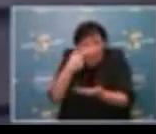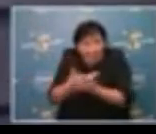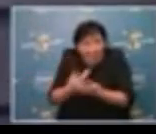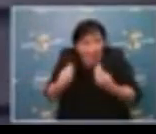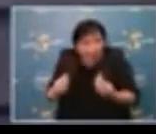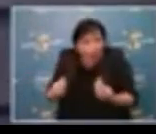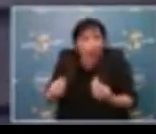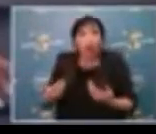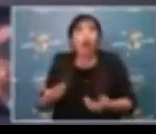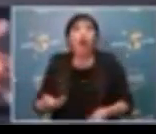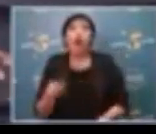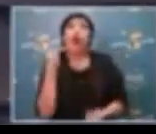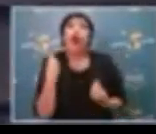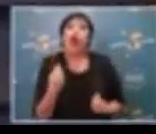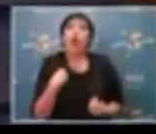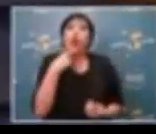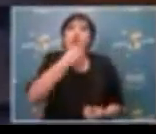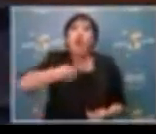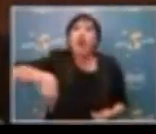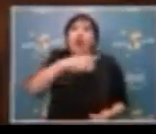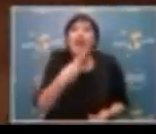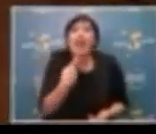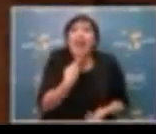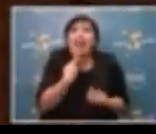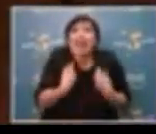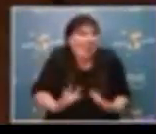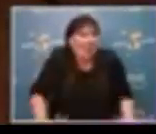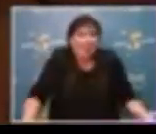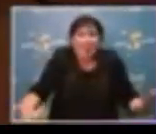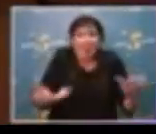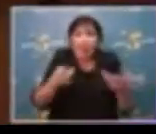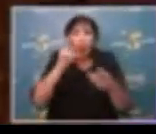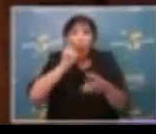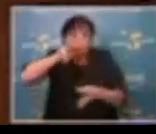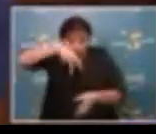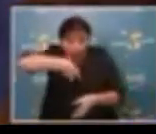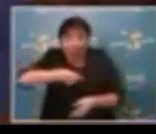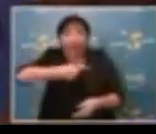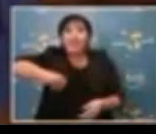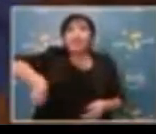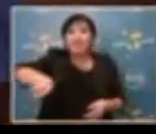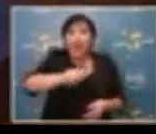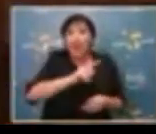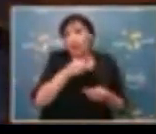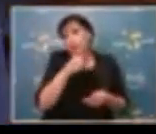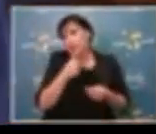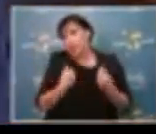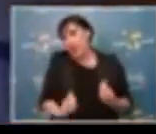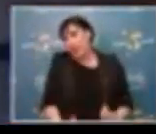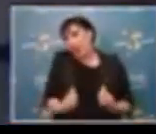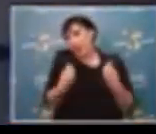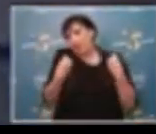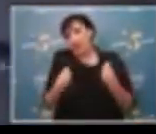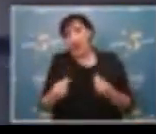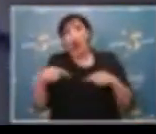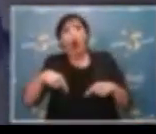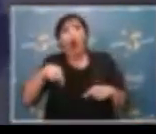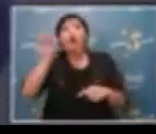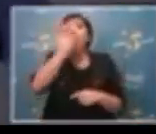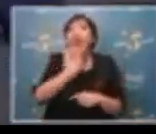Allora io vi dico chi siamo, guardatevi dentro. Guardatevi dentro, è inutile che facciamo... Oggi l'Europa